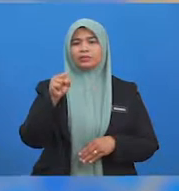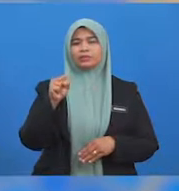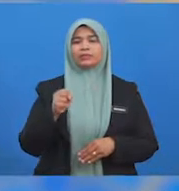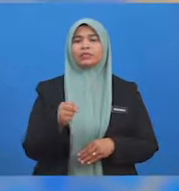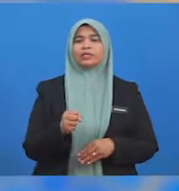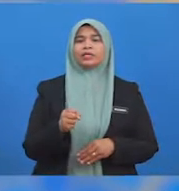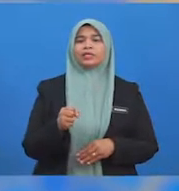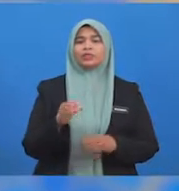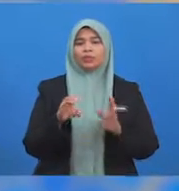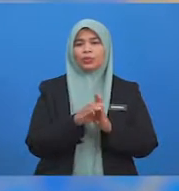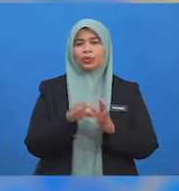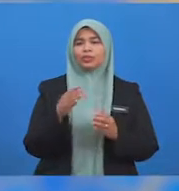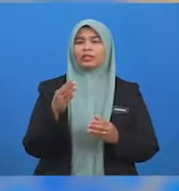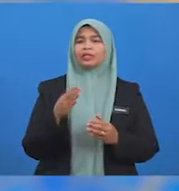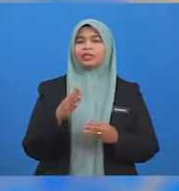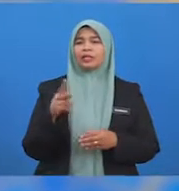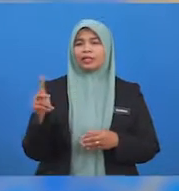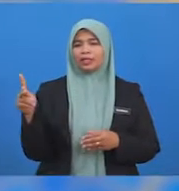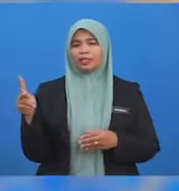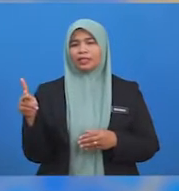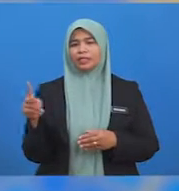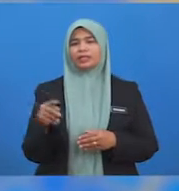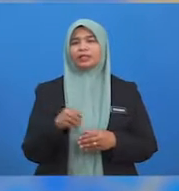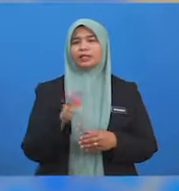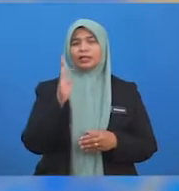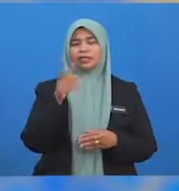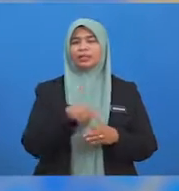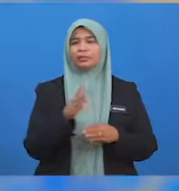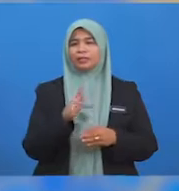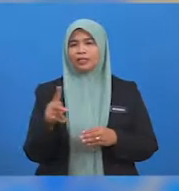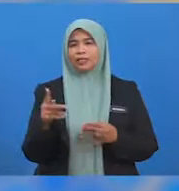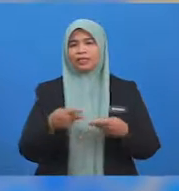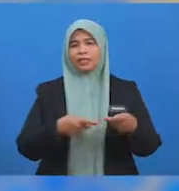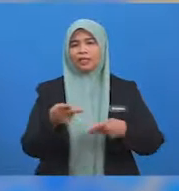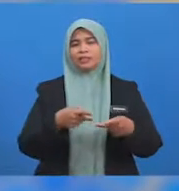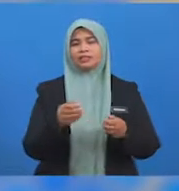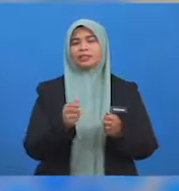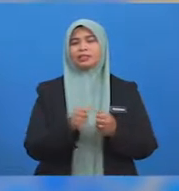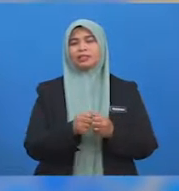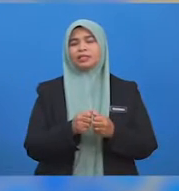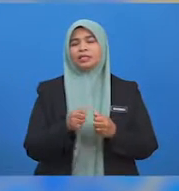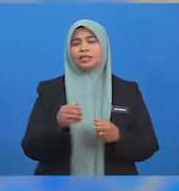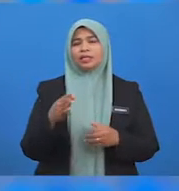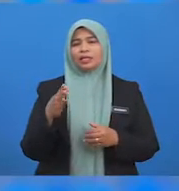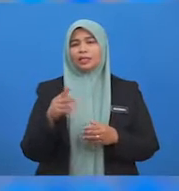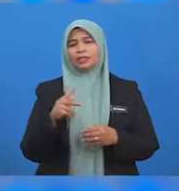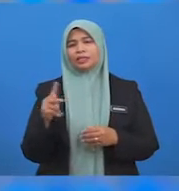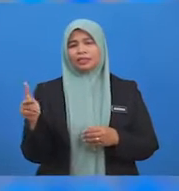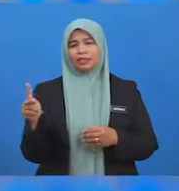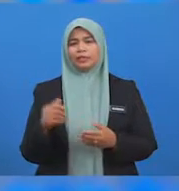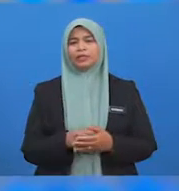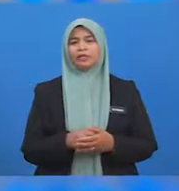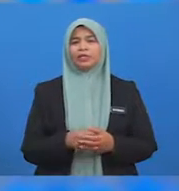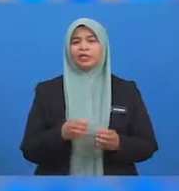tangan kanan dipotong, maka dibalas dengan tangan kanan juga. Manakala hidung,